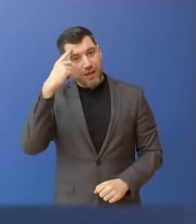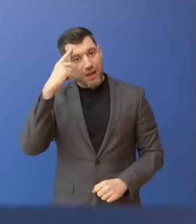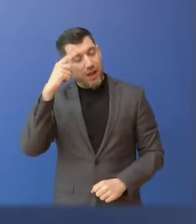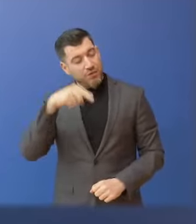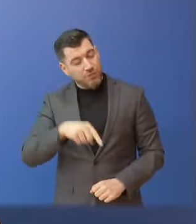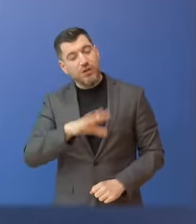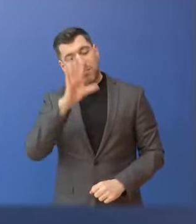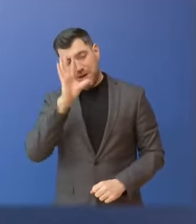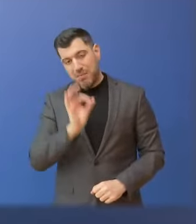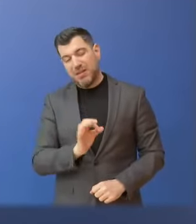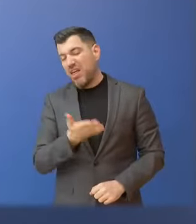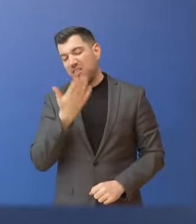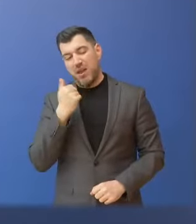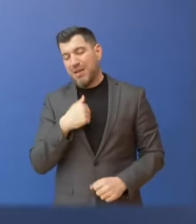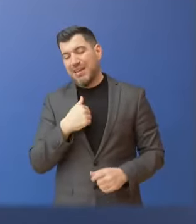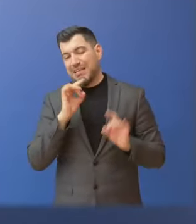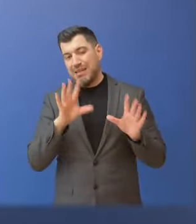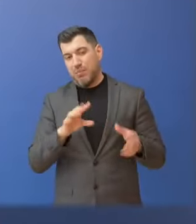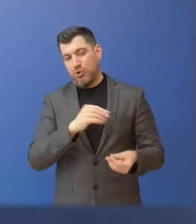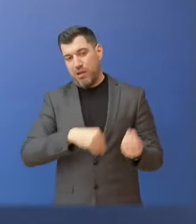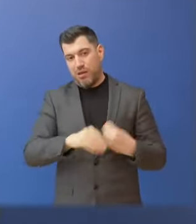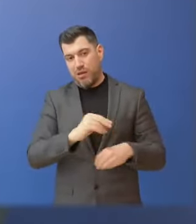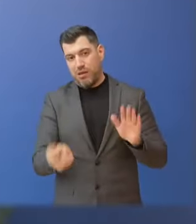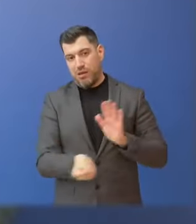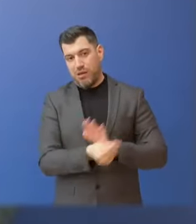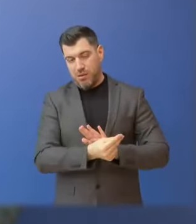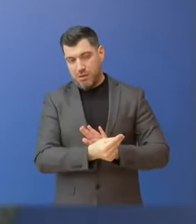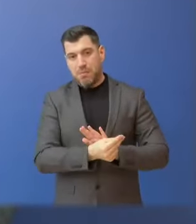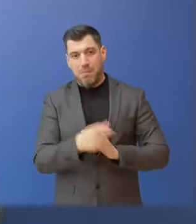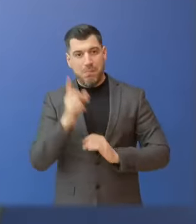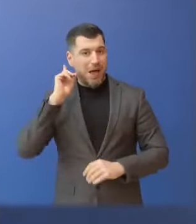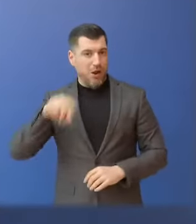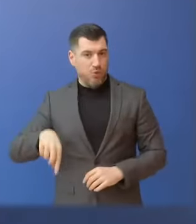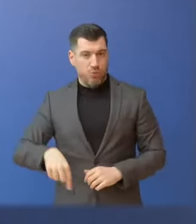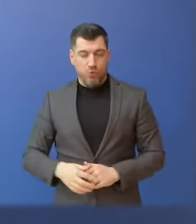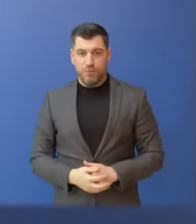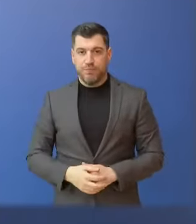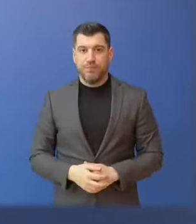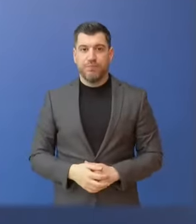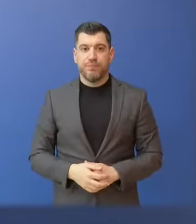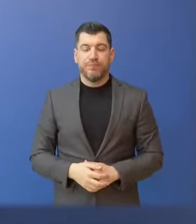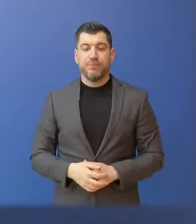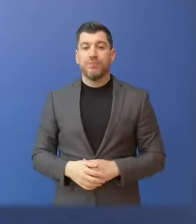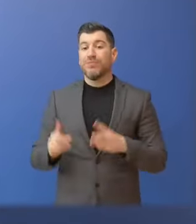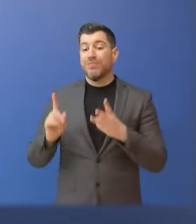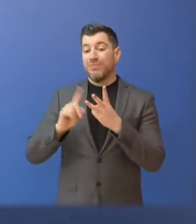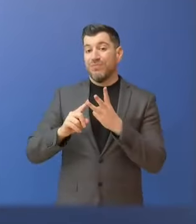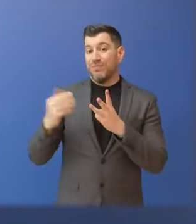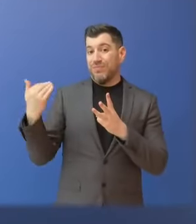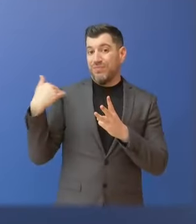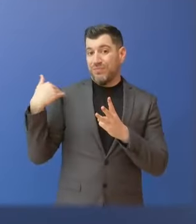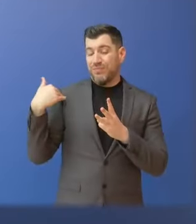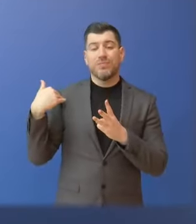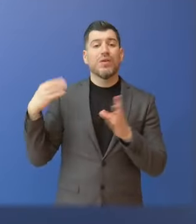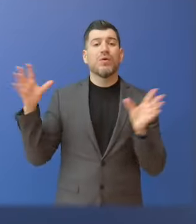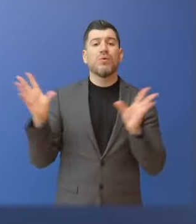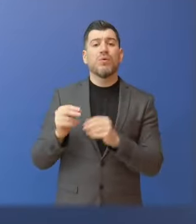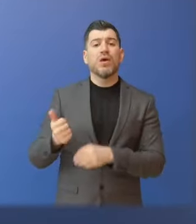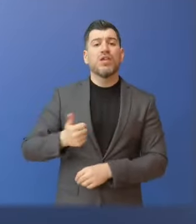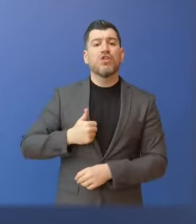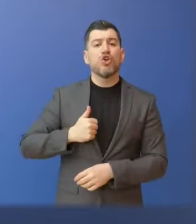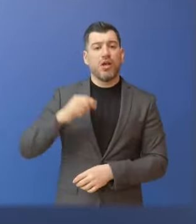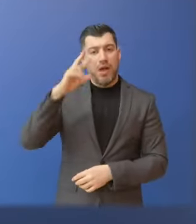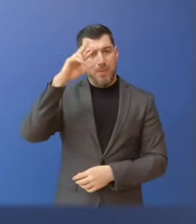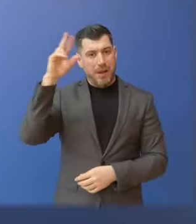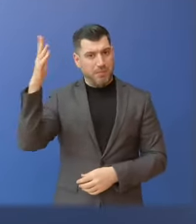κατάλληλες απαντήσεις τώρα στο τρίτο σκέλος αναφέρεστε στην τριτοβάθμια εκπαίδευση και στα μη κρατικά πανεπιστήμια